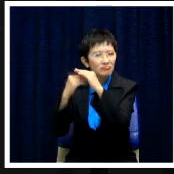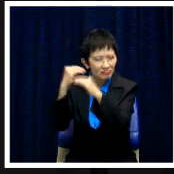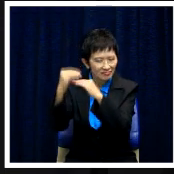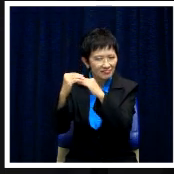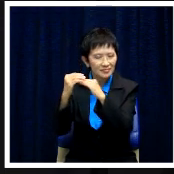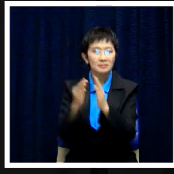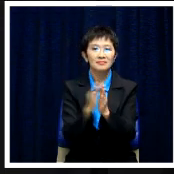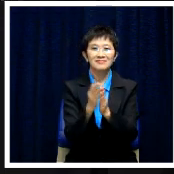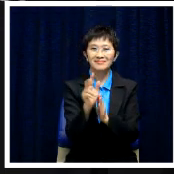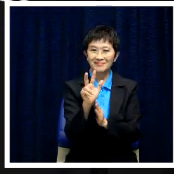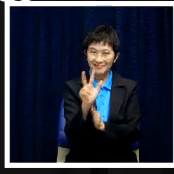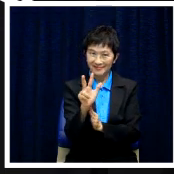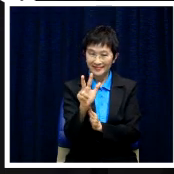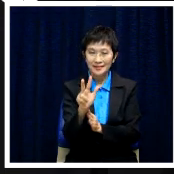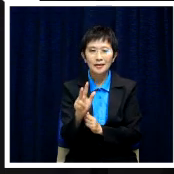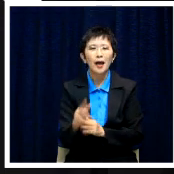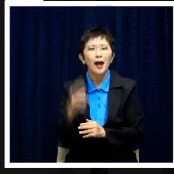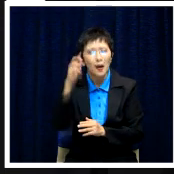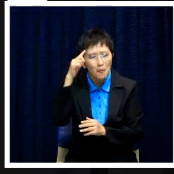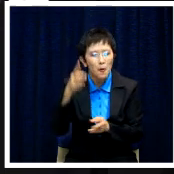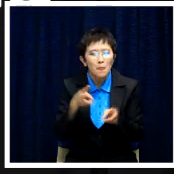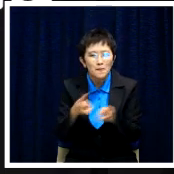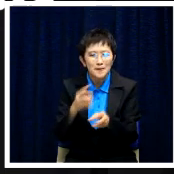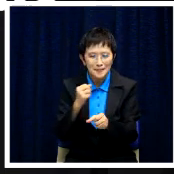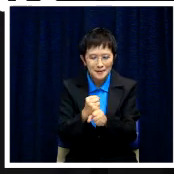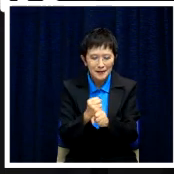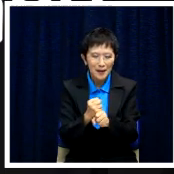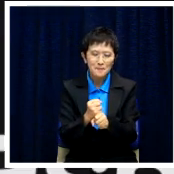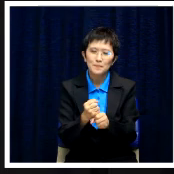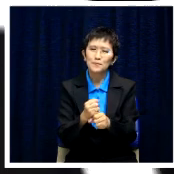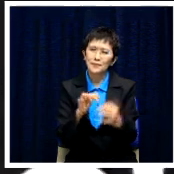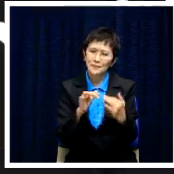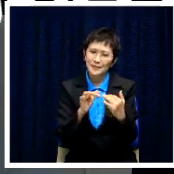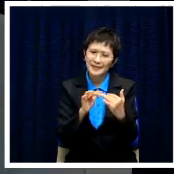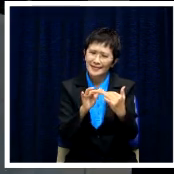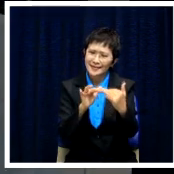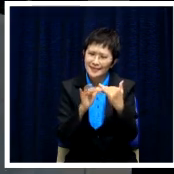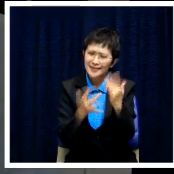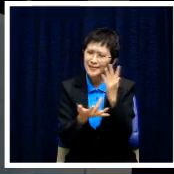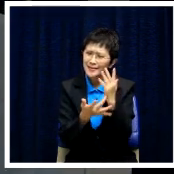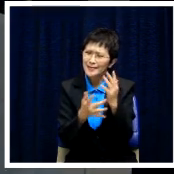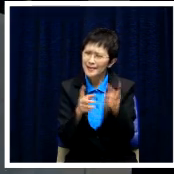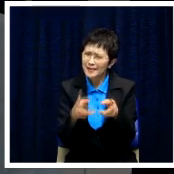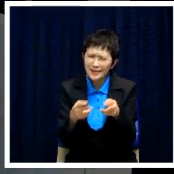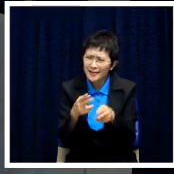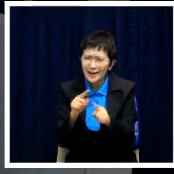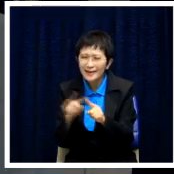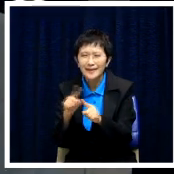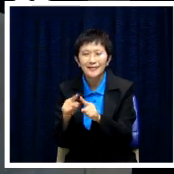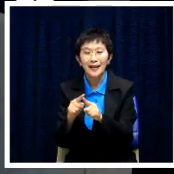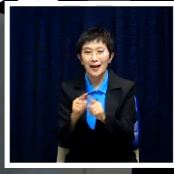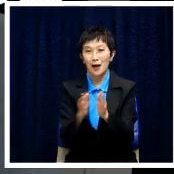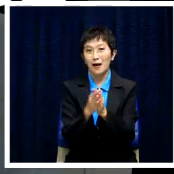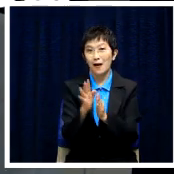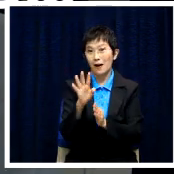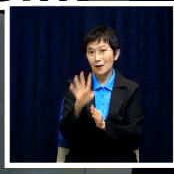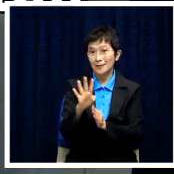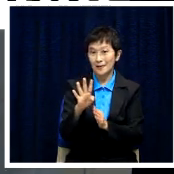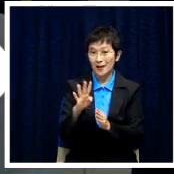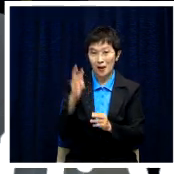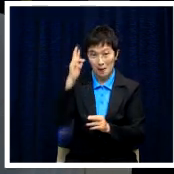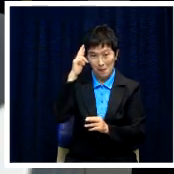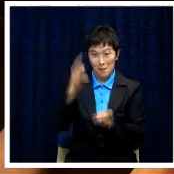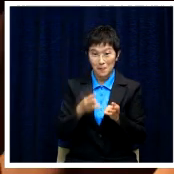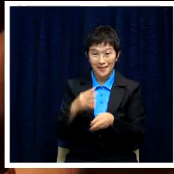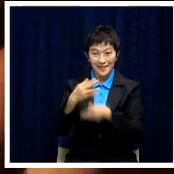เทคนิคคนสร้างสรรค์สื่อสื่อสร้างสรรค์คนและบทเรียนที่4รู้เท่าทันการค้าออนไลน์ใช้งานอย่